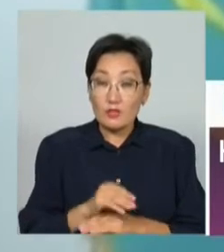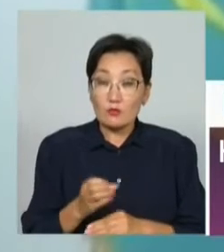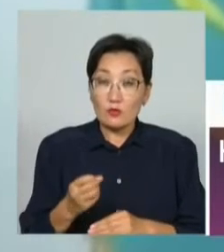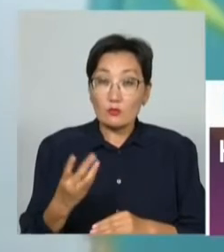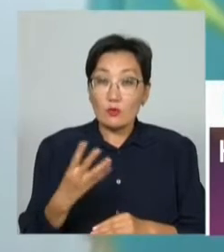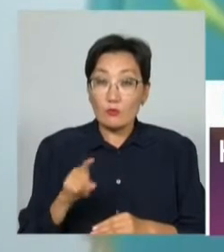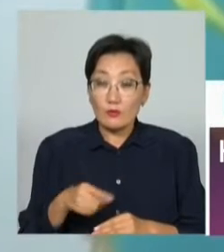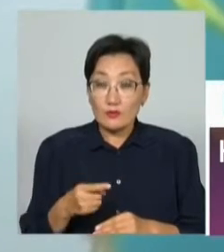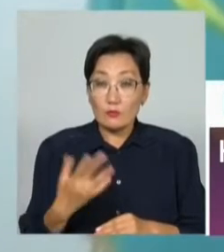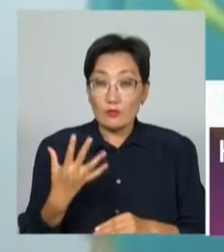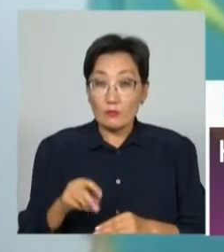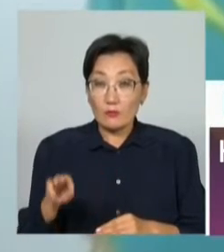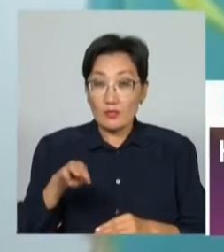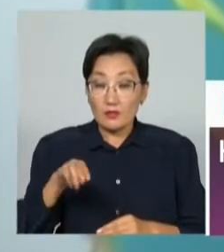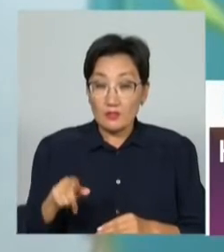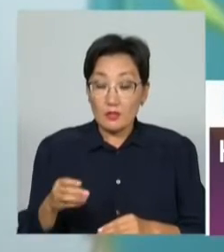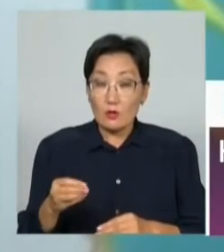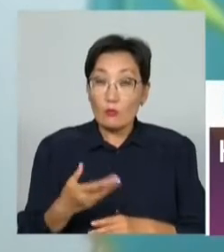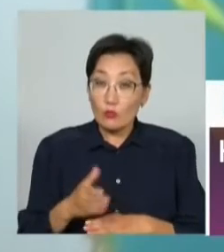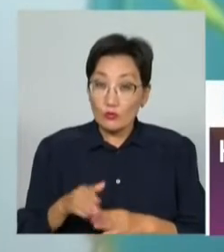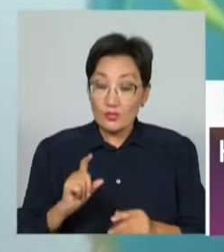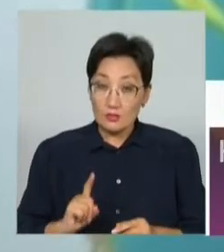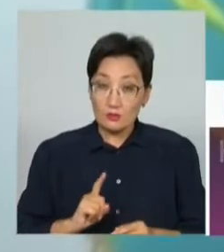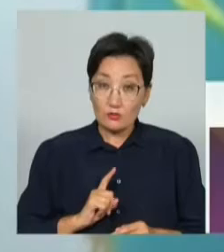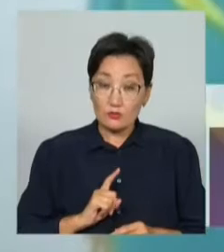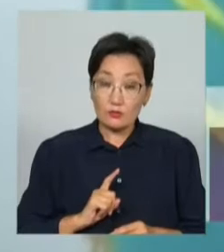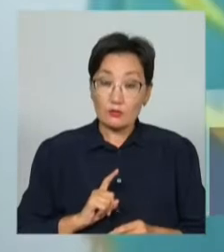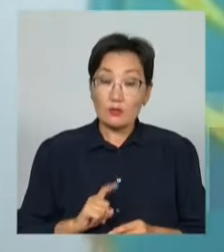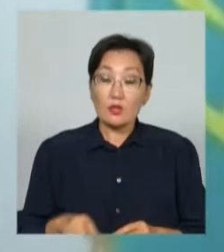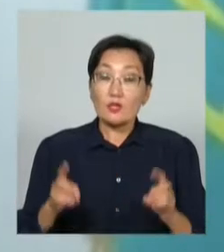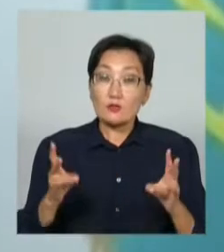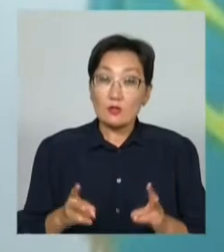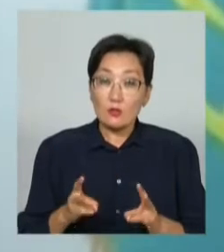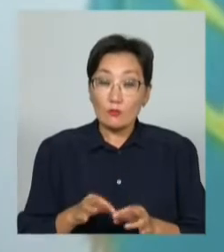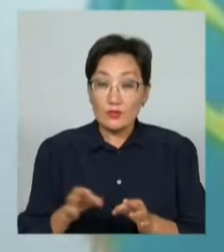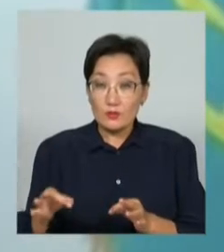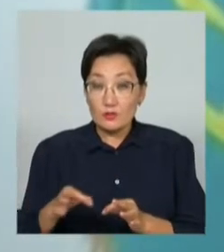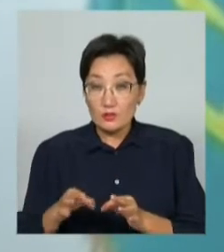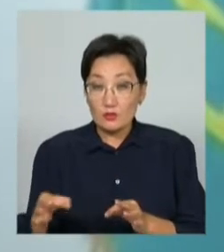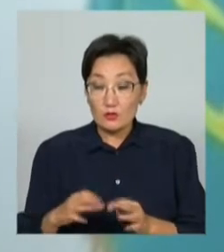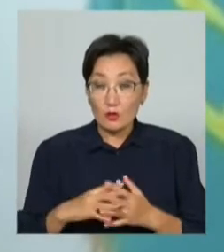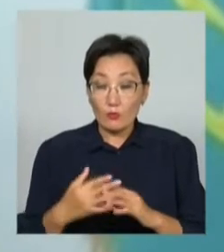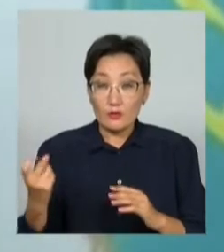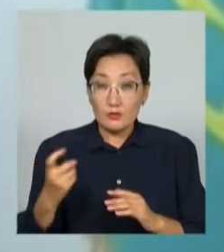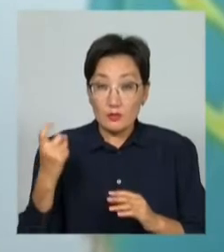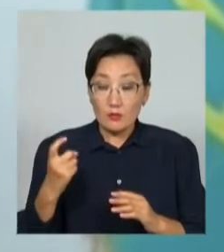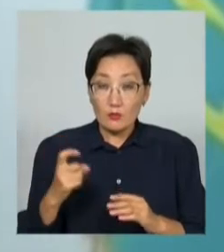тағы 4,5 миллиард теңге бөлу күтілуде. Зардап шеккен өңірлердің ауыл